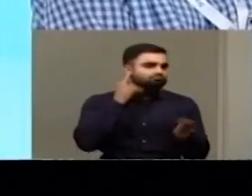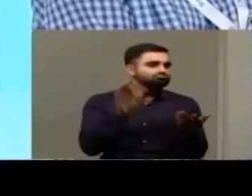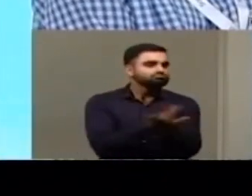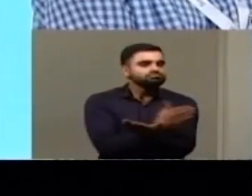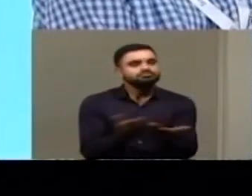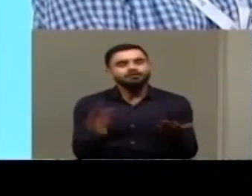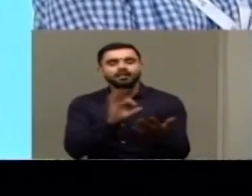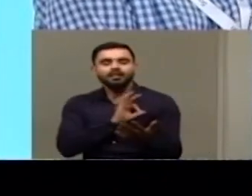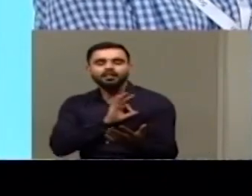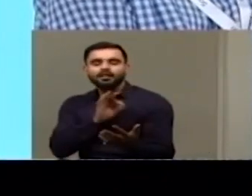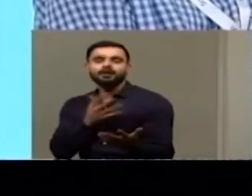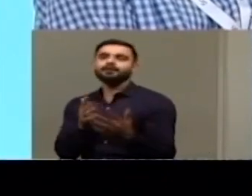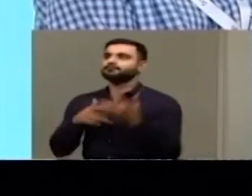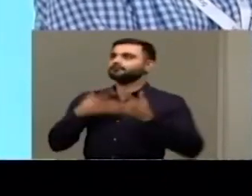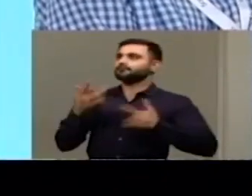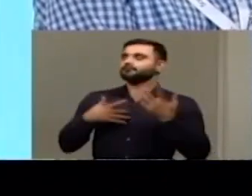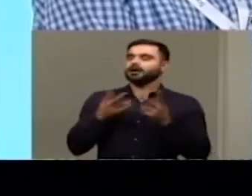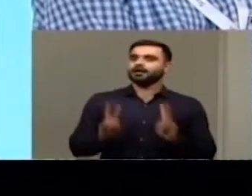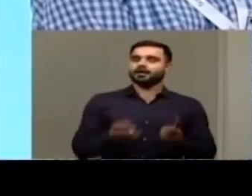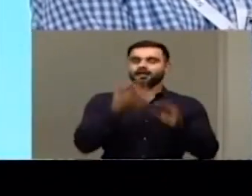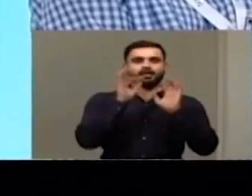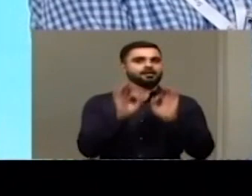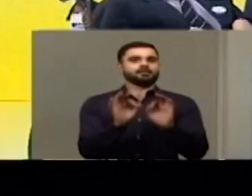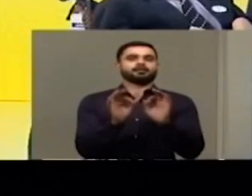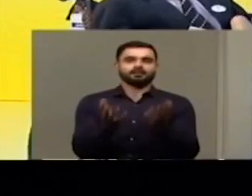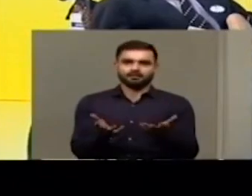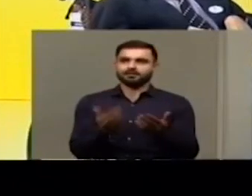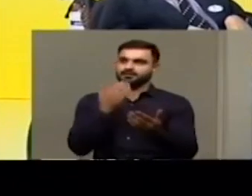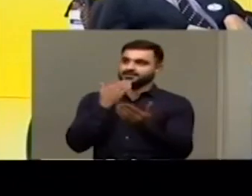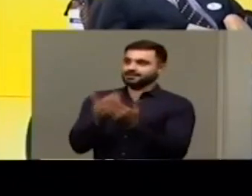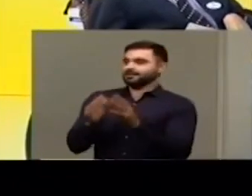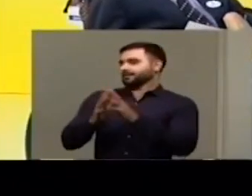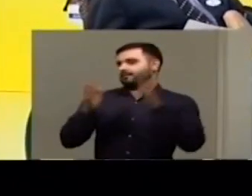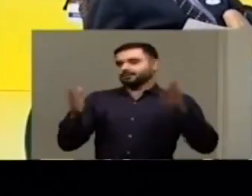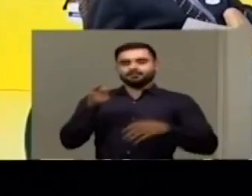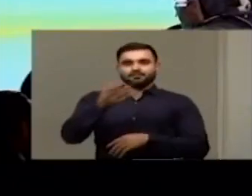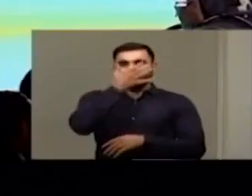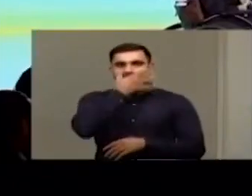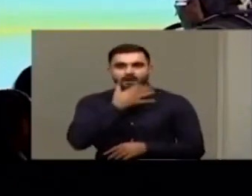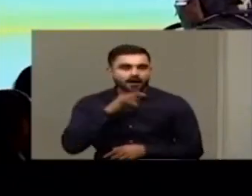एक अलग ही एक फील होता है, अच्छा फील होता है उसे। Thank you Thank so you. much. That was